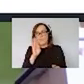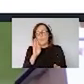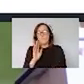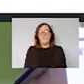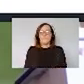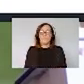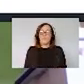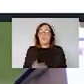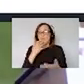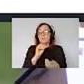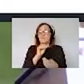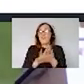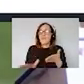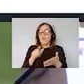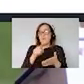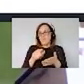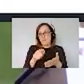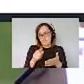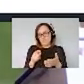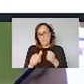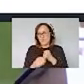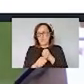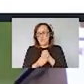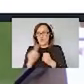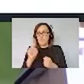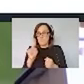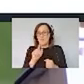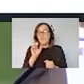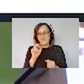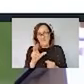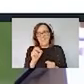W przypadku korzystania z darmowej wersji, tak, jest to 60 minut, jest tutaj ograniczenie. Tak,